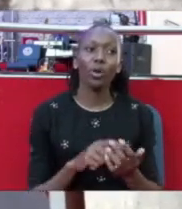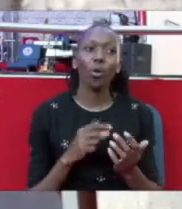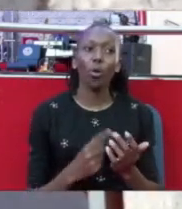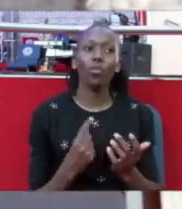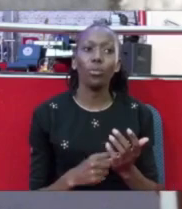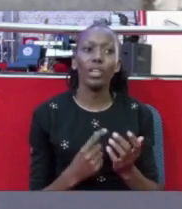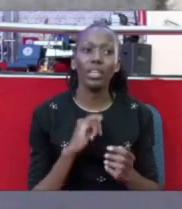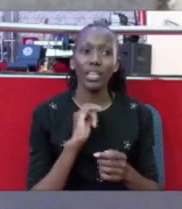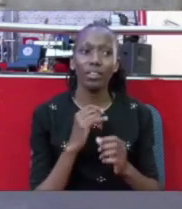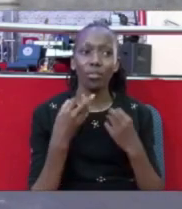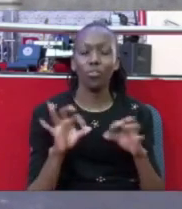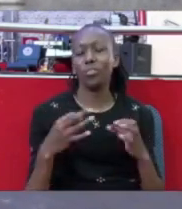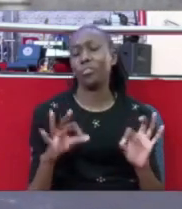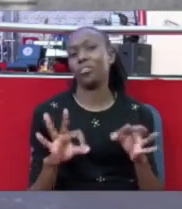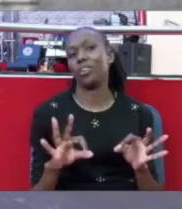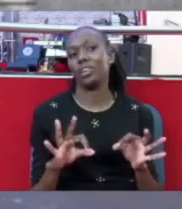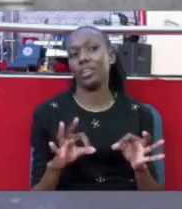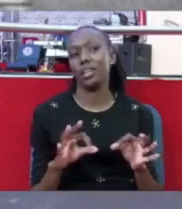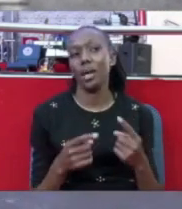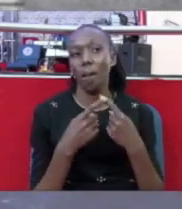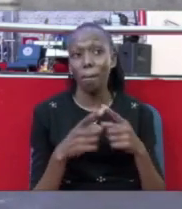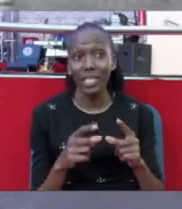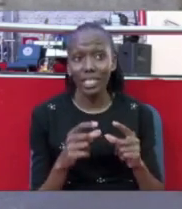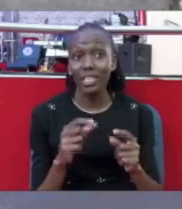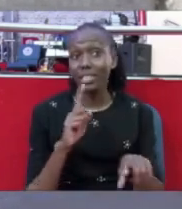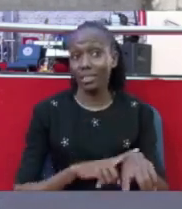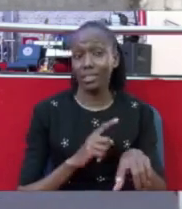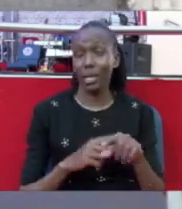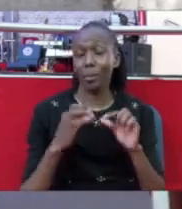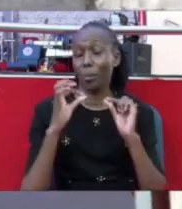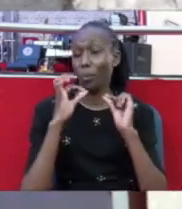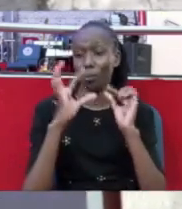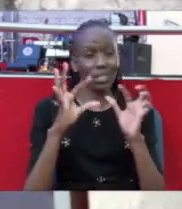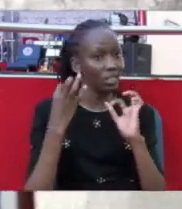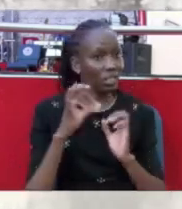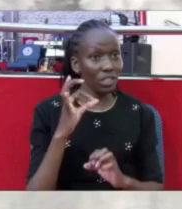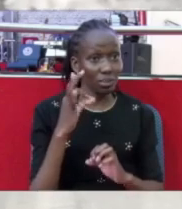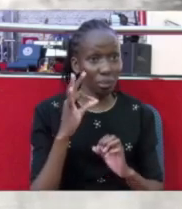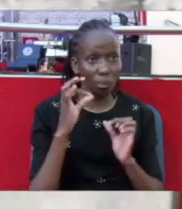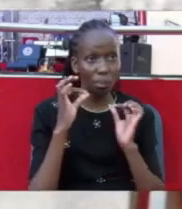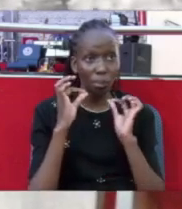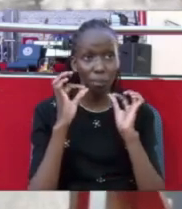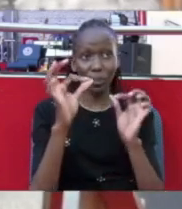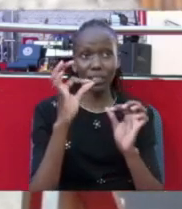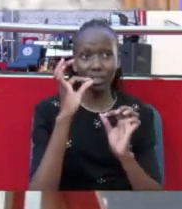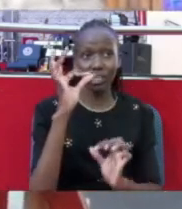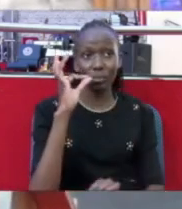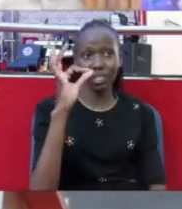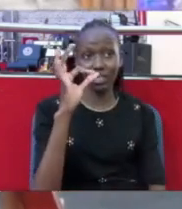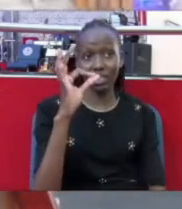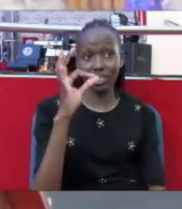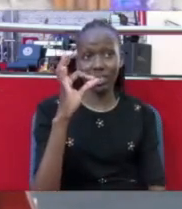But pushing it and preaching it is expensive. Lakini kuhubiri lazima inatumia hela. God wants you to